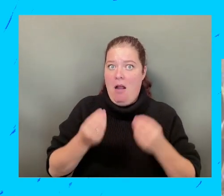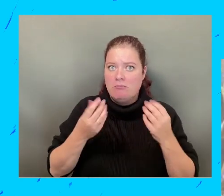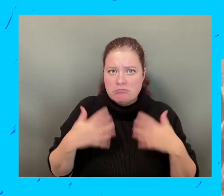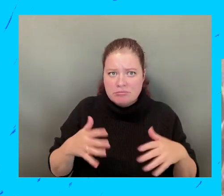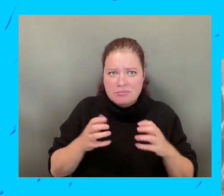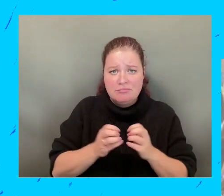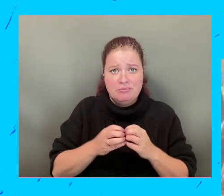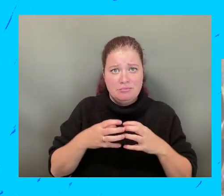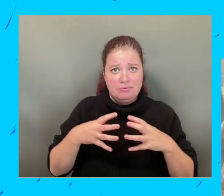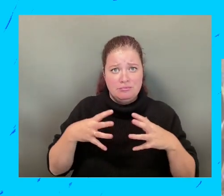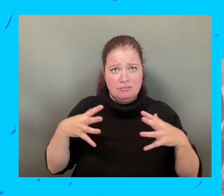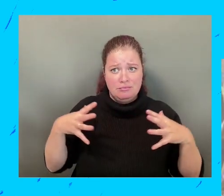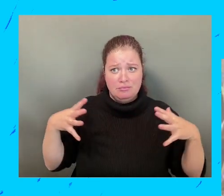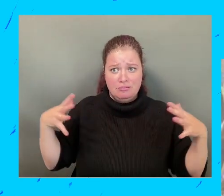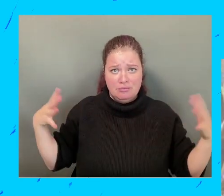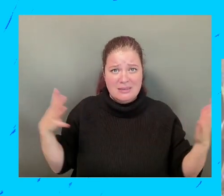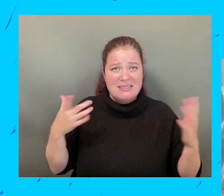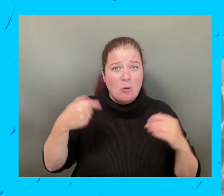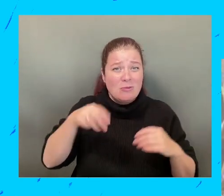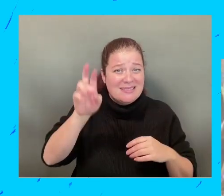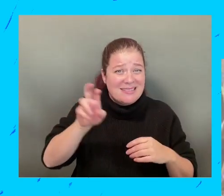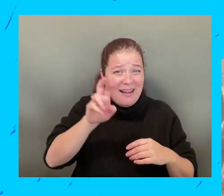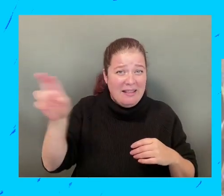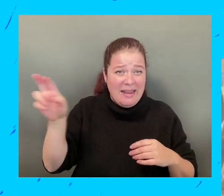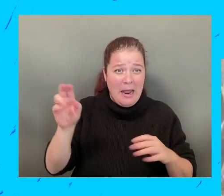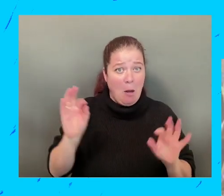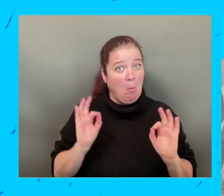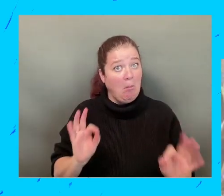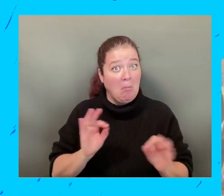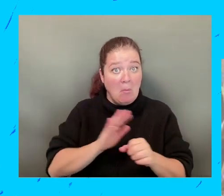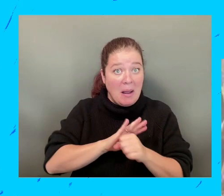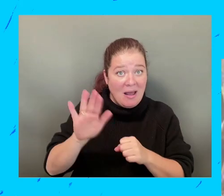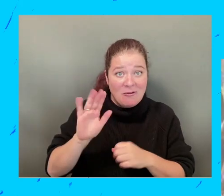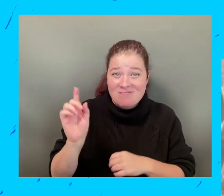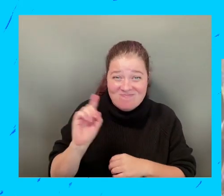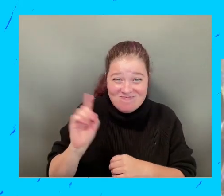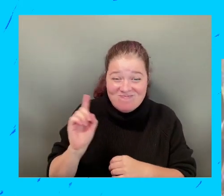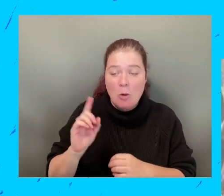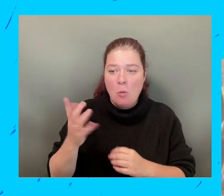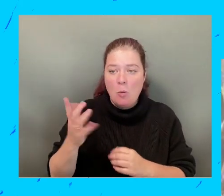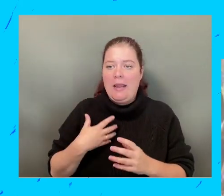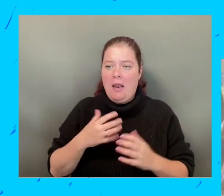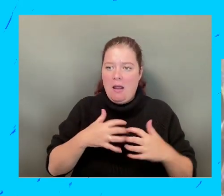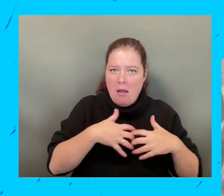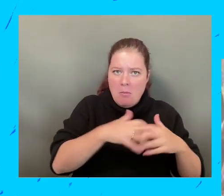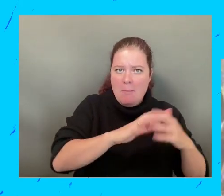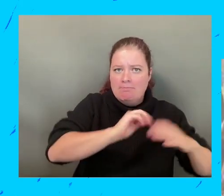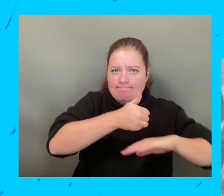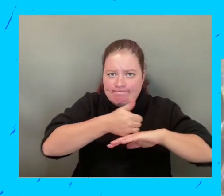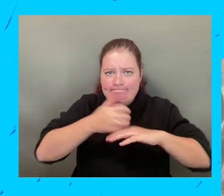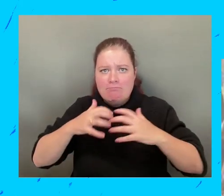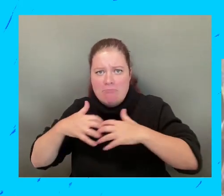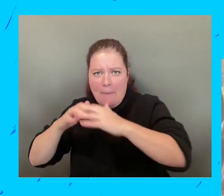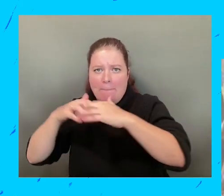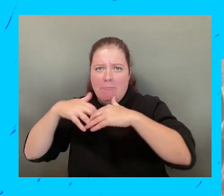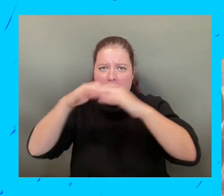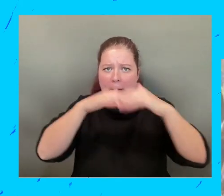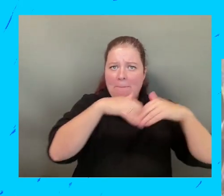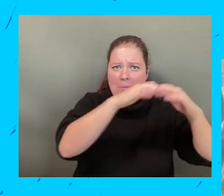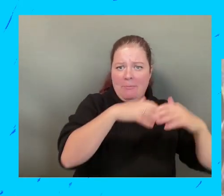pas encore suffisant, mais nous sommes en train d'amplifier ce système pour pouvoir